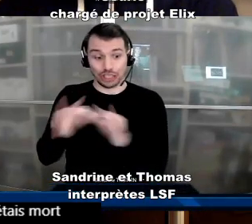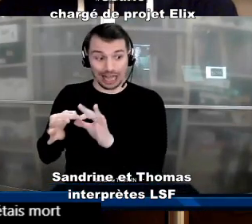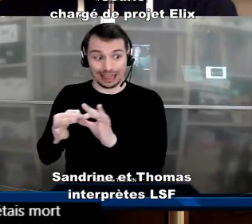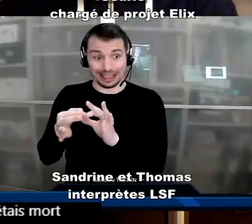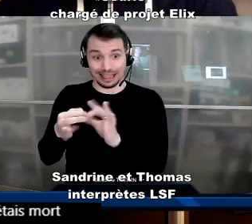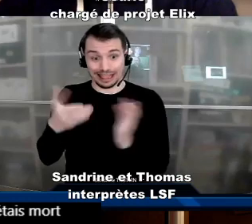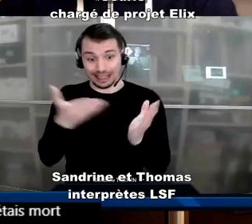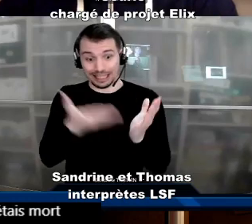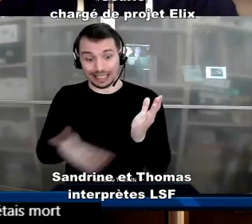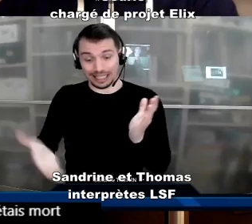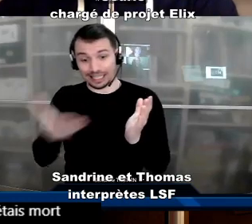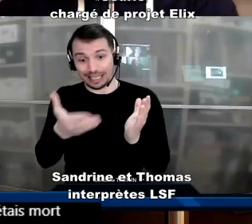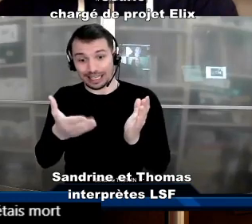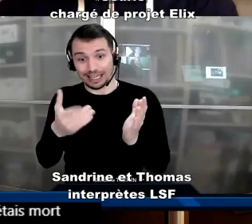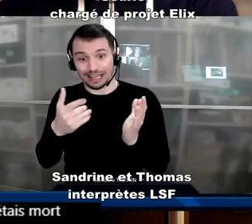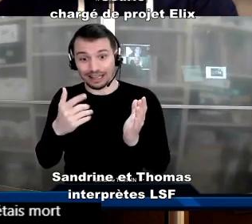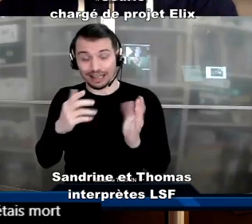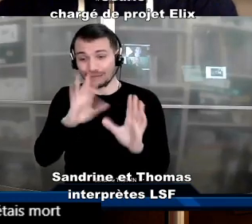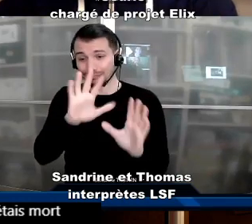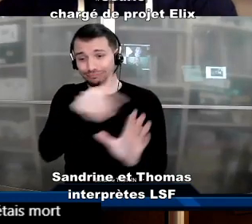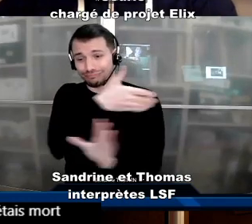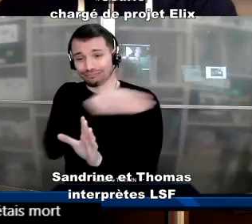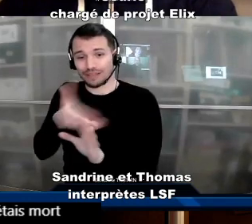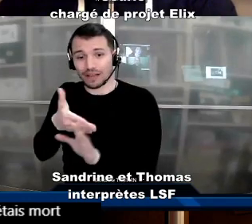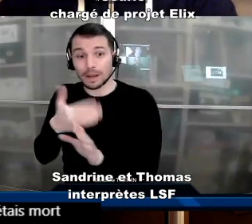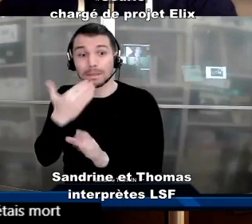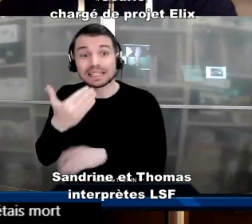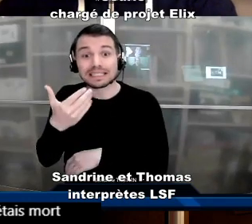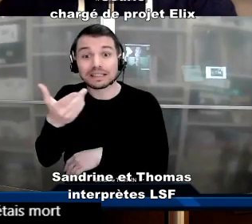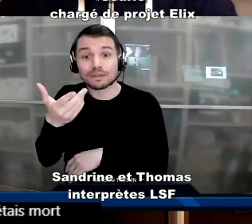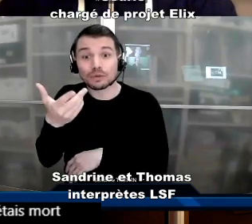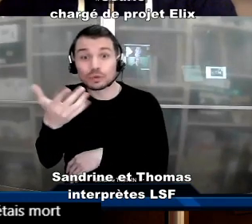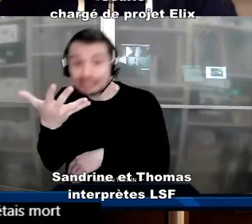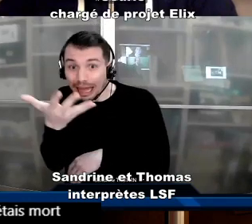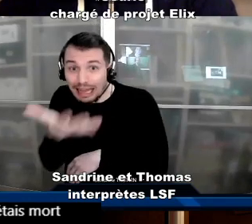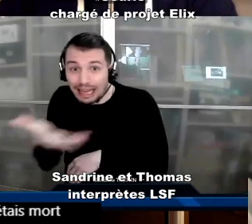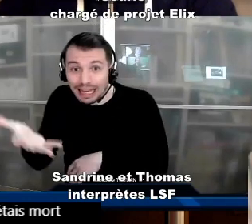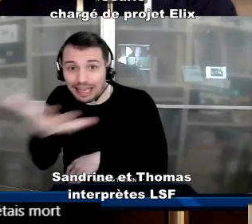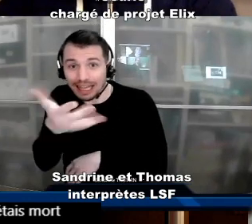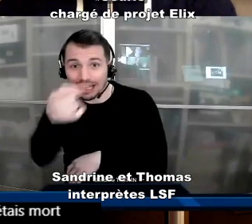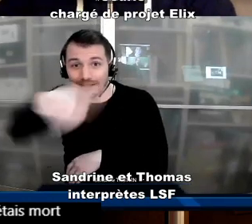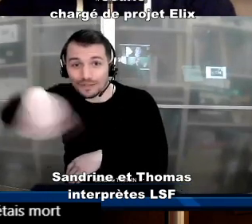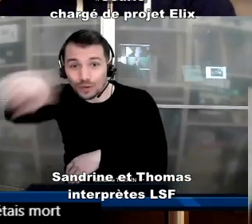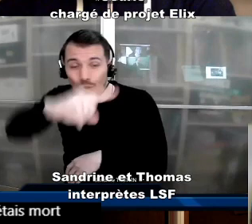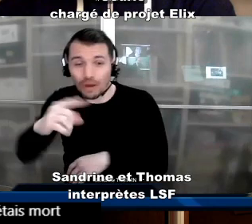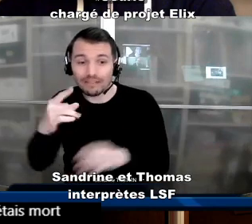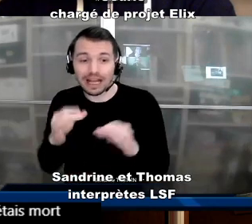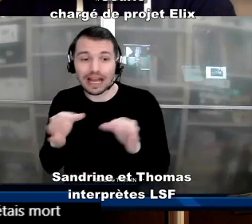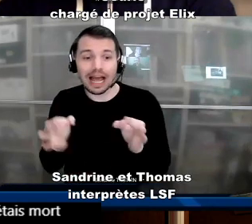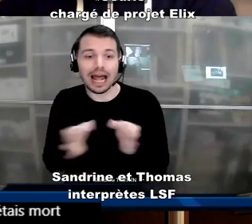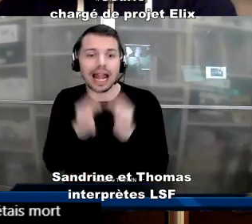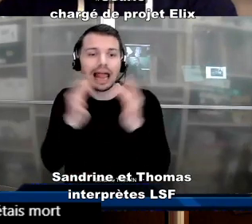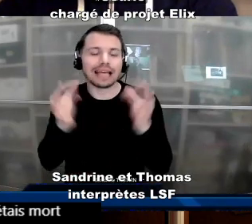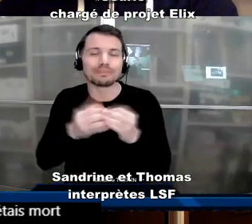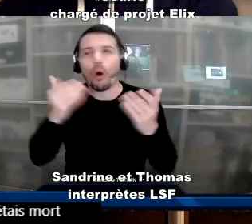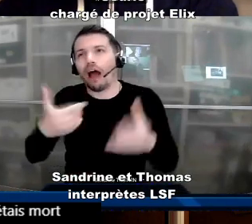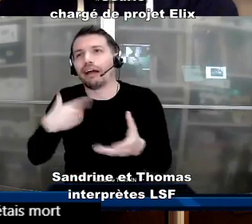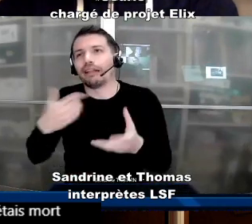vous 4 pour votre travail, vous 5. Pour votre travail, Elix, vraiment, on va arrêter